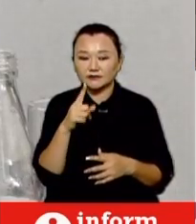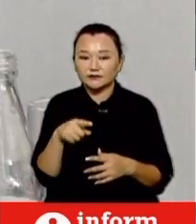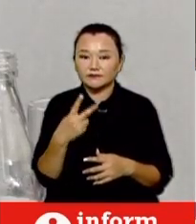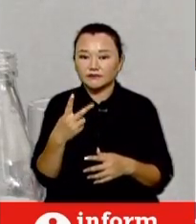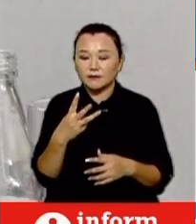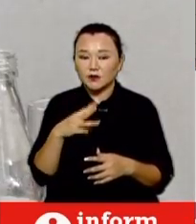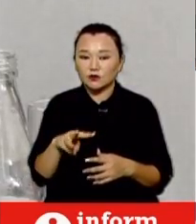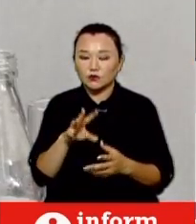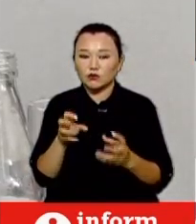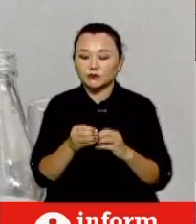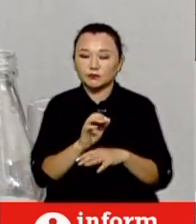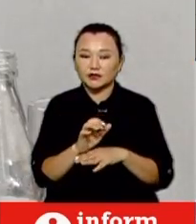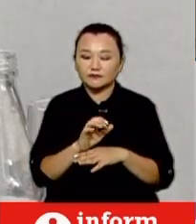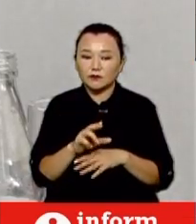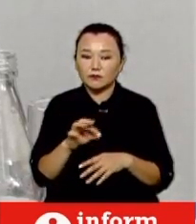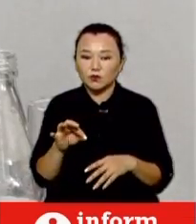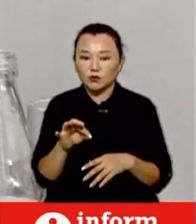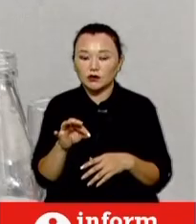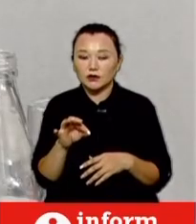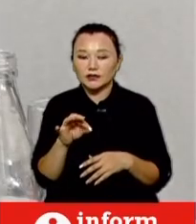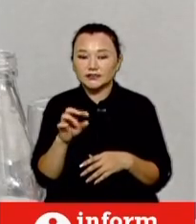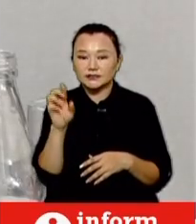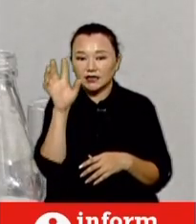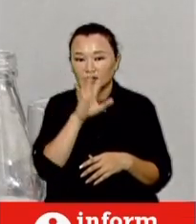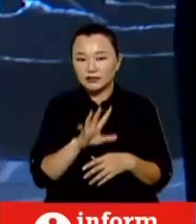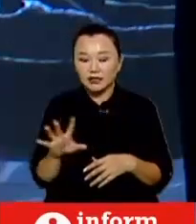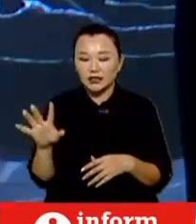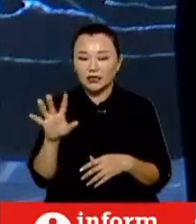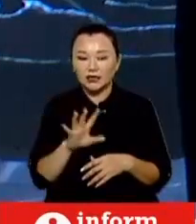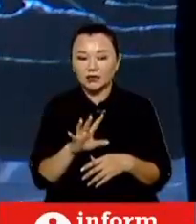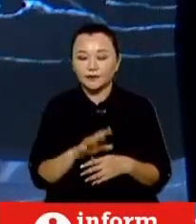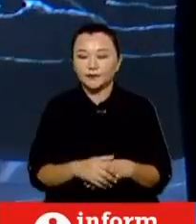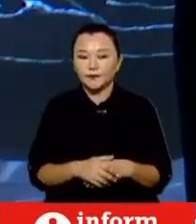миллионов общей производительности по стране.